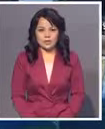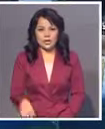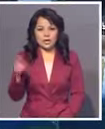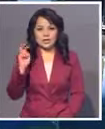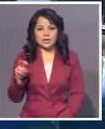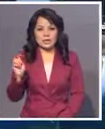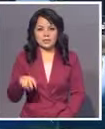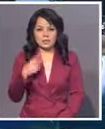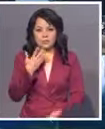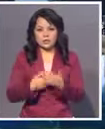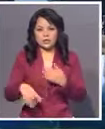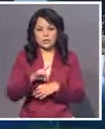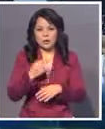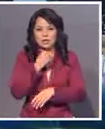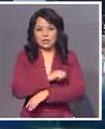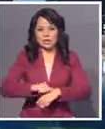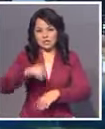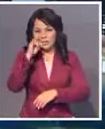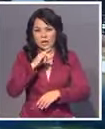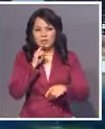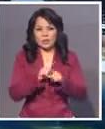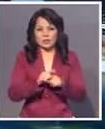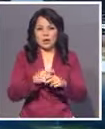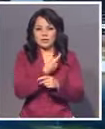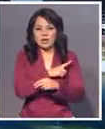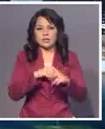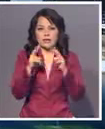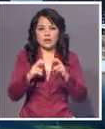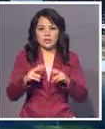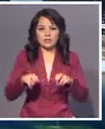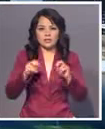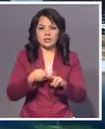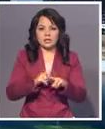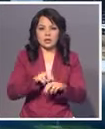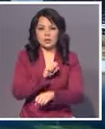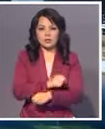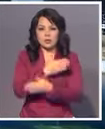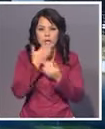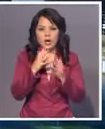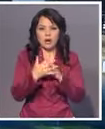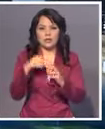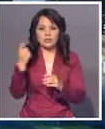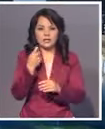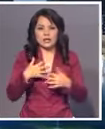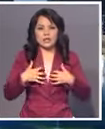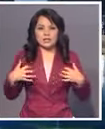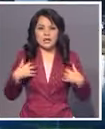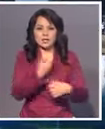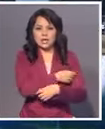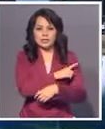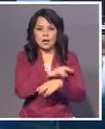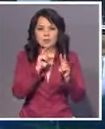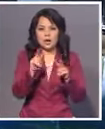Қырғыз Республикасы мен Қазақстан шекарасында ветеринарлық бақылау тоқтаған жоқ. Бұл туралы еліміздің ауыл шаруашылығы министрлігі ветеринарлық бақылау және